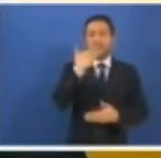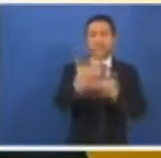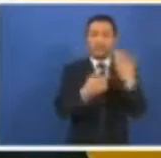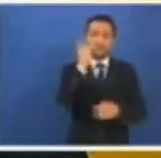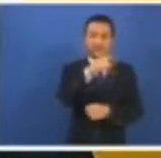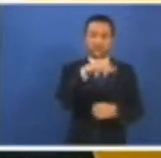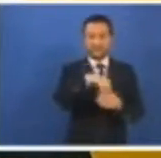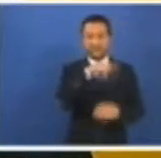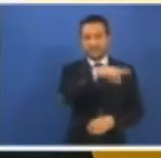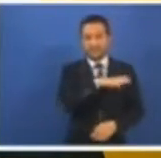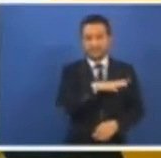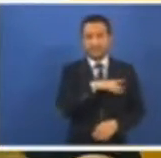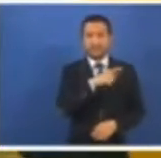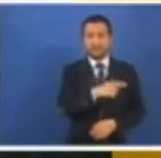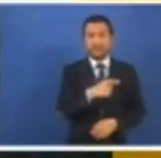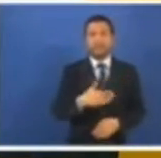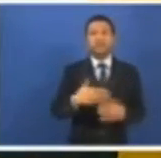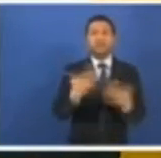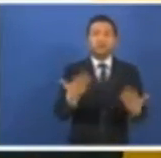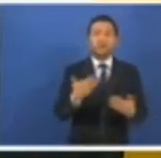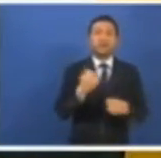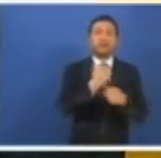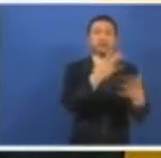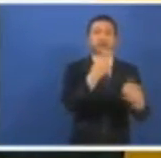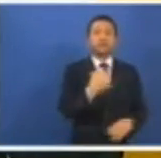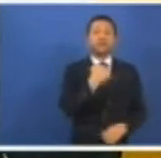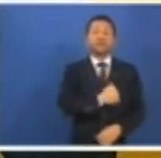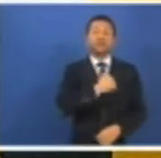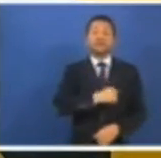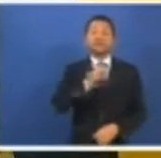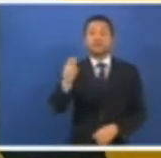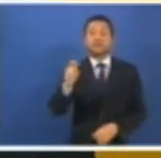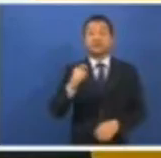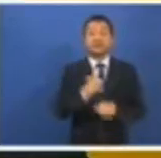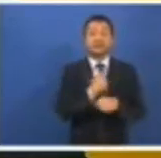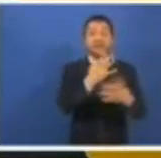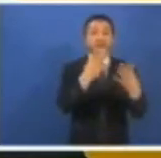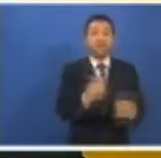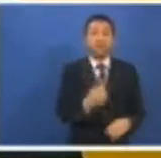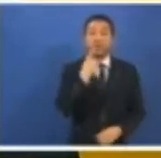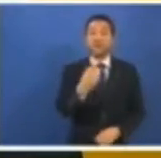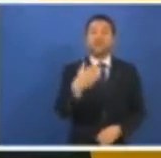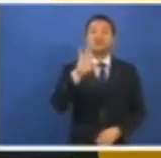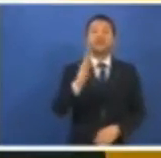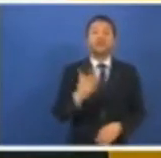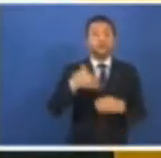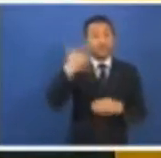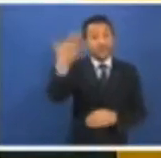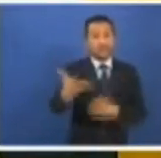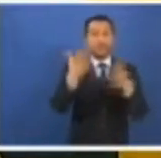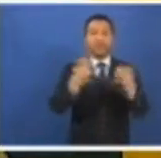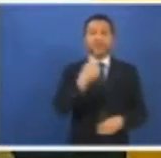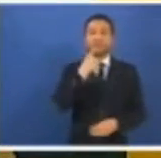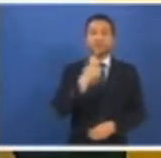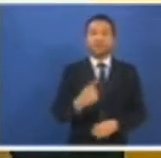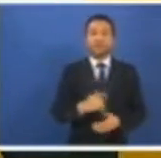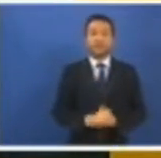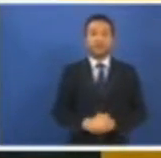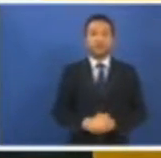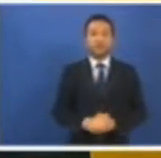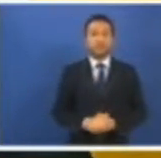edilenlerin arasındaydı. Geçmiş olsun diyenlere kızardı. Geçmiş olsun değil, gelecek olsun derdi.